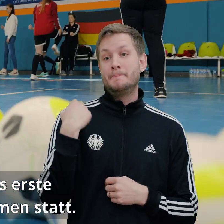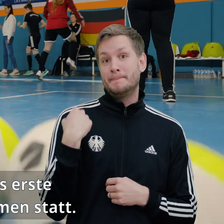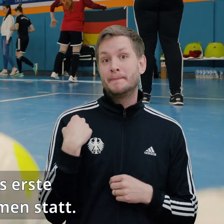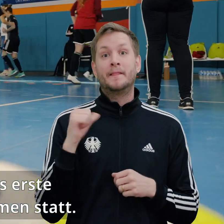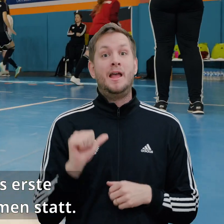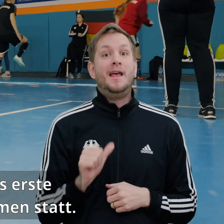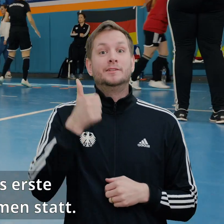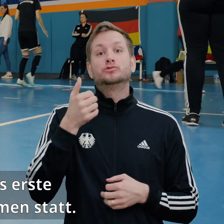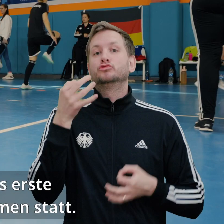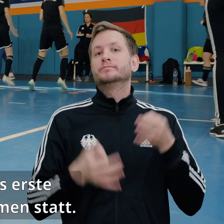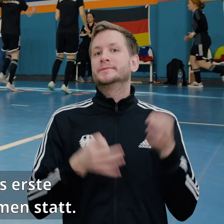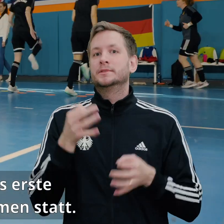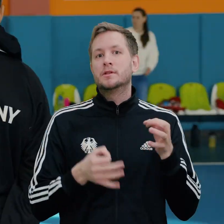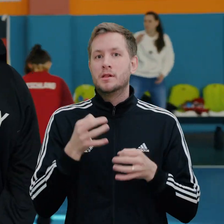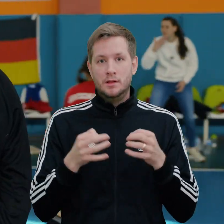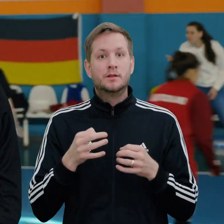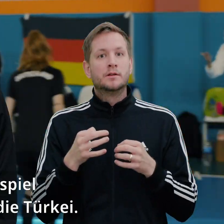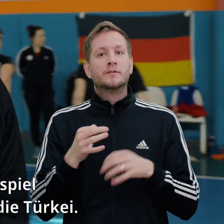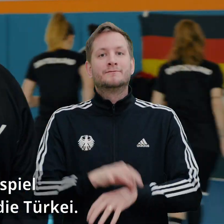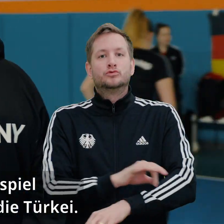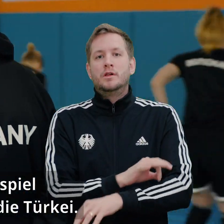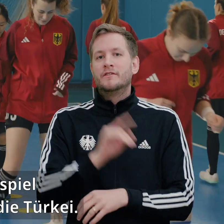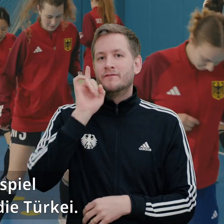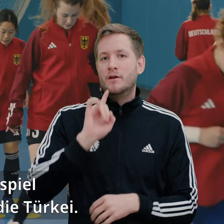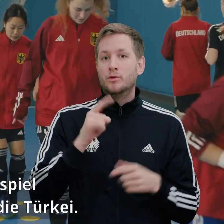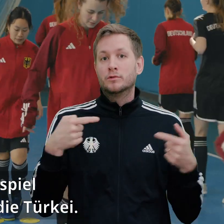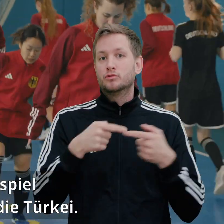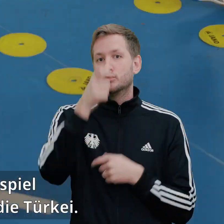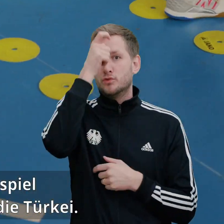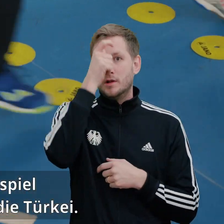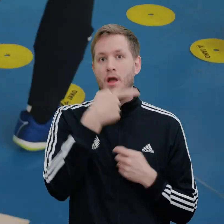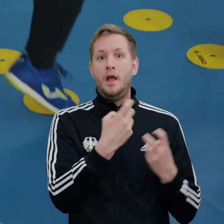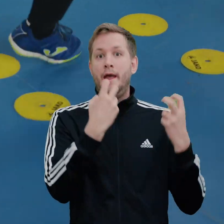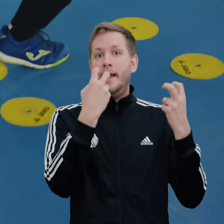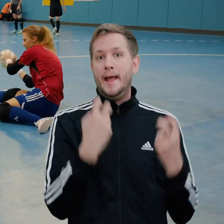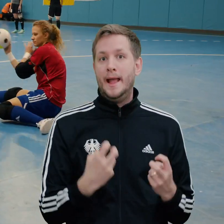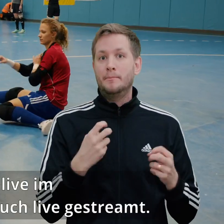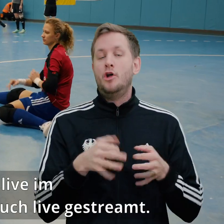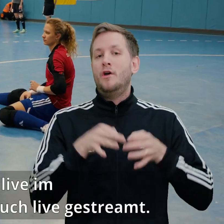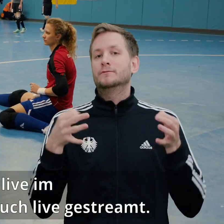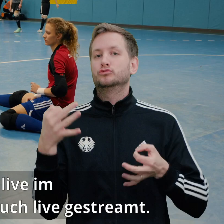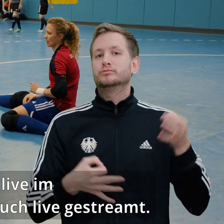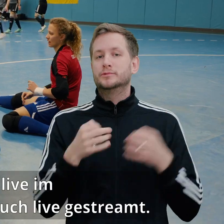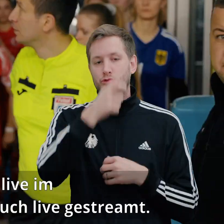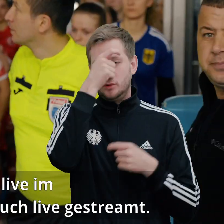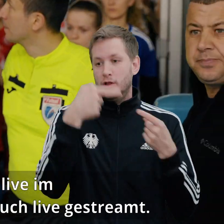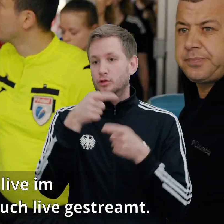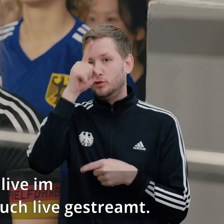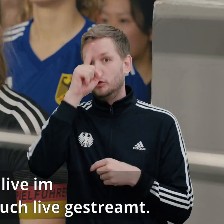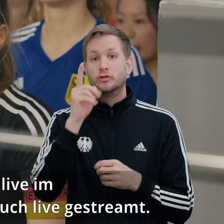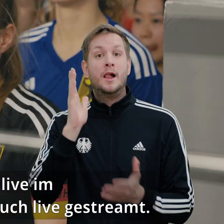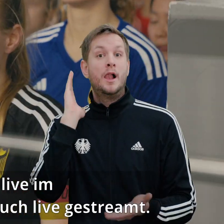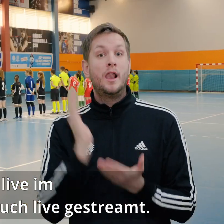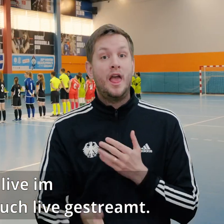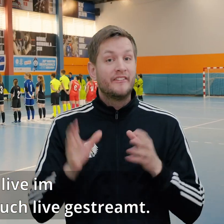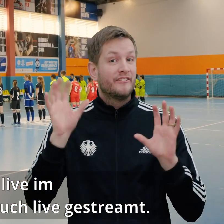Gestern fand das erste Spiel der Futsal-Damen statt. Im Eröffnungsspiel spielten wir gegen die Türkei. Das Spiel wurde live im Fernsehen